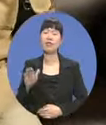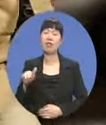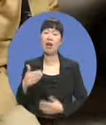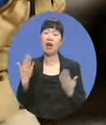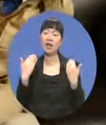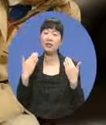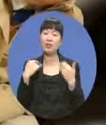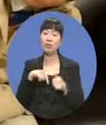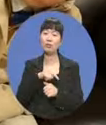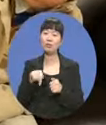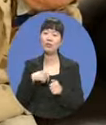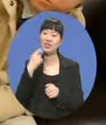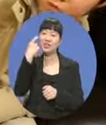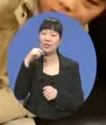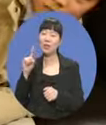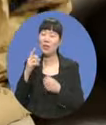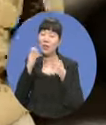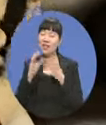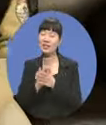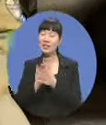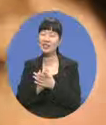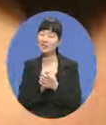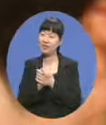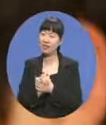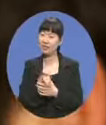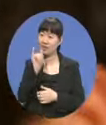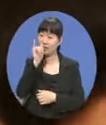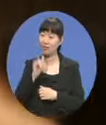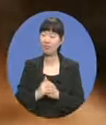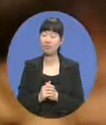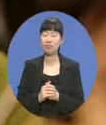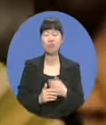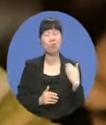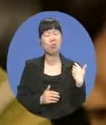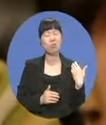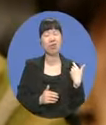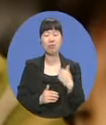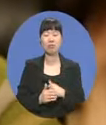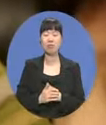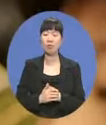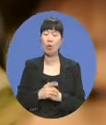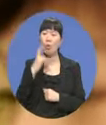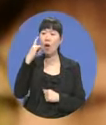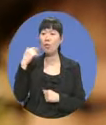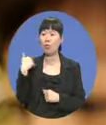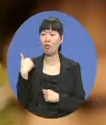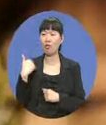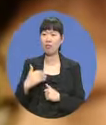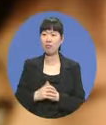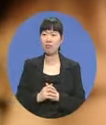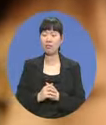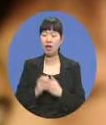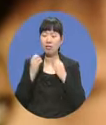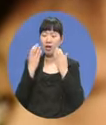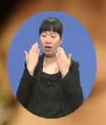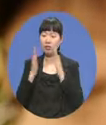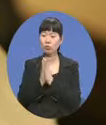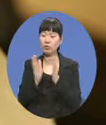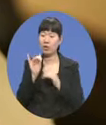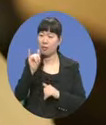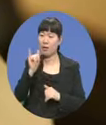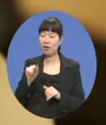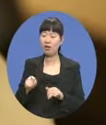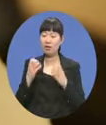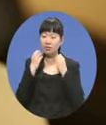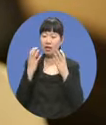미르야, 학교 어땠어? 새 친구들은 많이 사귀었니? 몰라. 왜 몰라? 새 학기